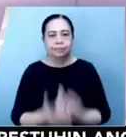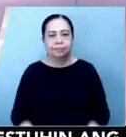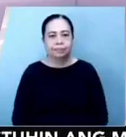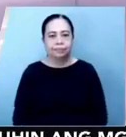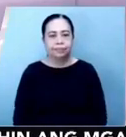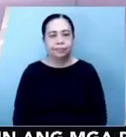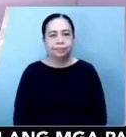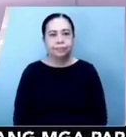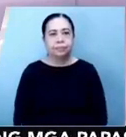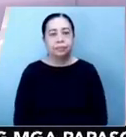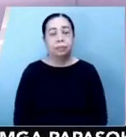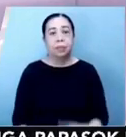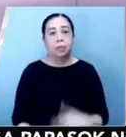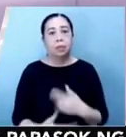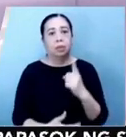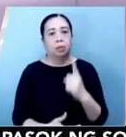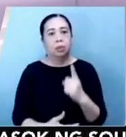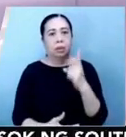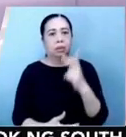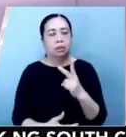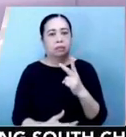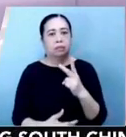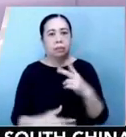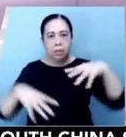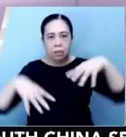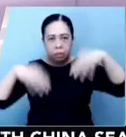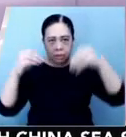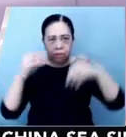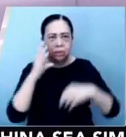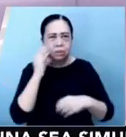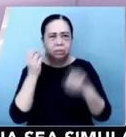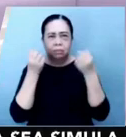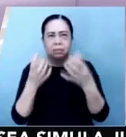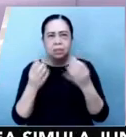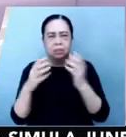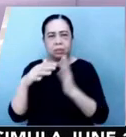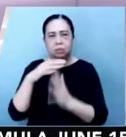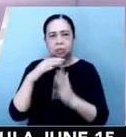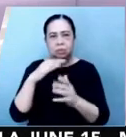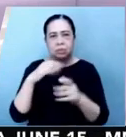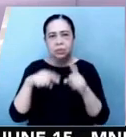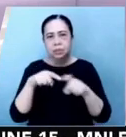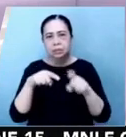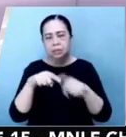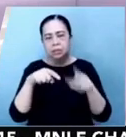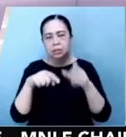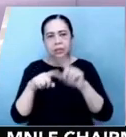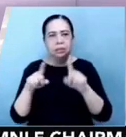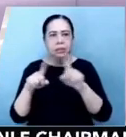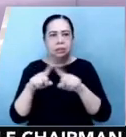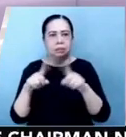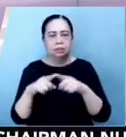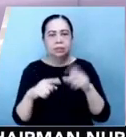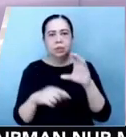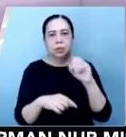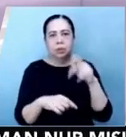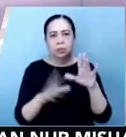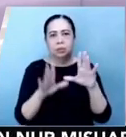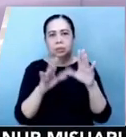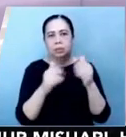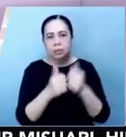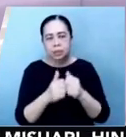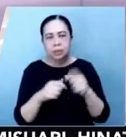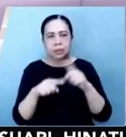Hanggang isa't kalahating oras sa brownout ang naranasan ng libu-libong customer ng Meralco at iba pang electric cooperative sa Luzon at Visayas